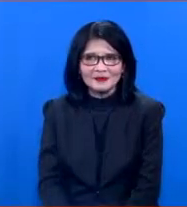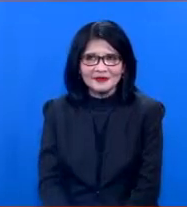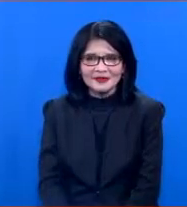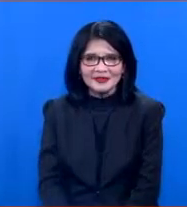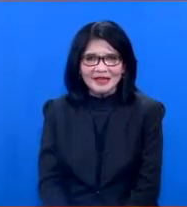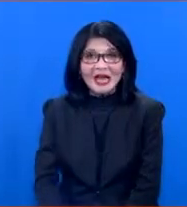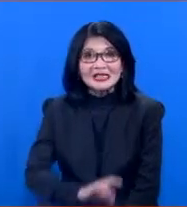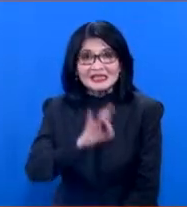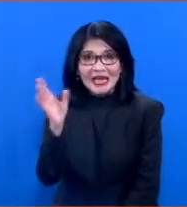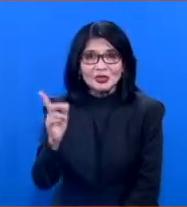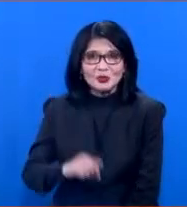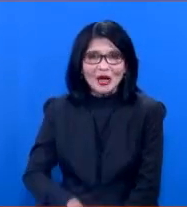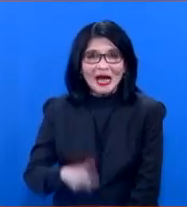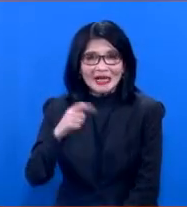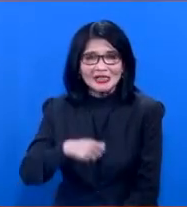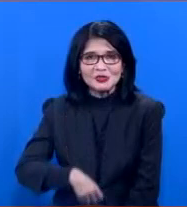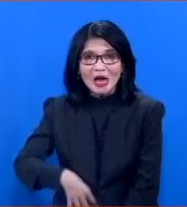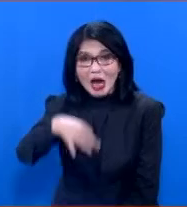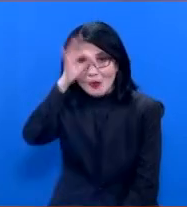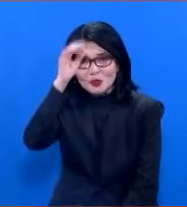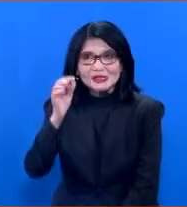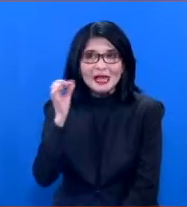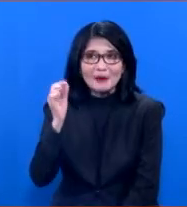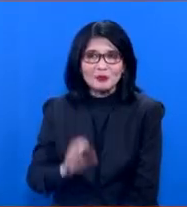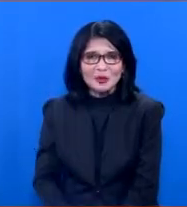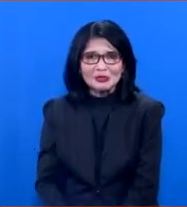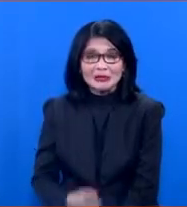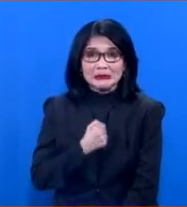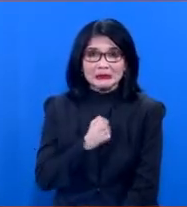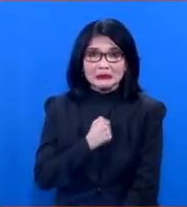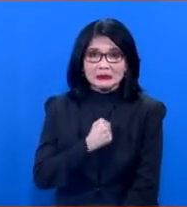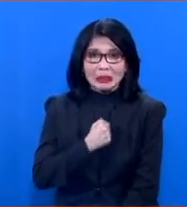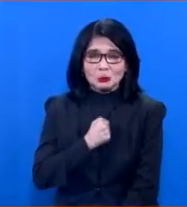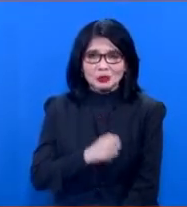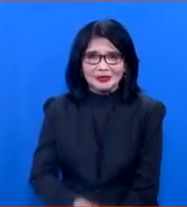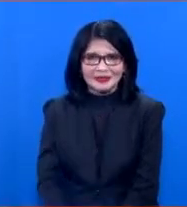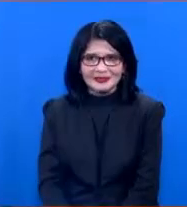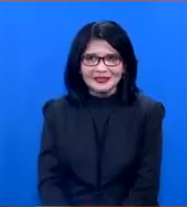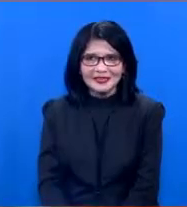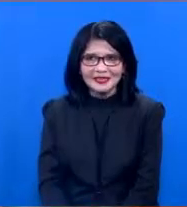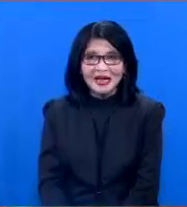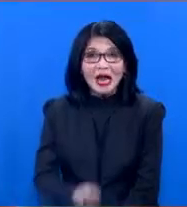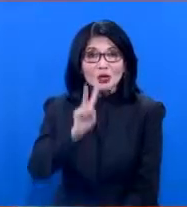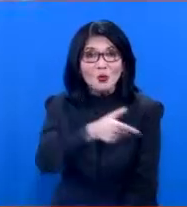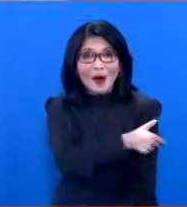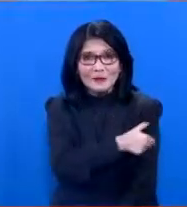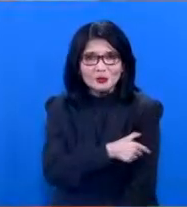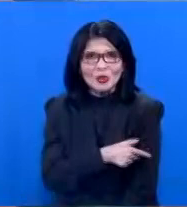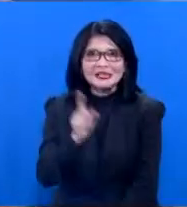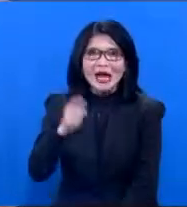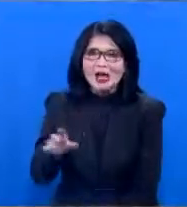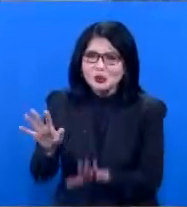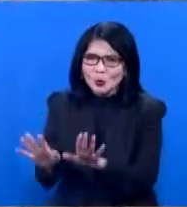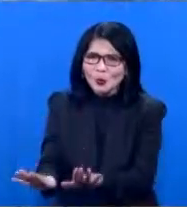AKP Didit, AKP Sri Mulyani, Kapolsek Puri, juga tampak tegang ketika menerima suntikan vaksin. Dua petugas terpaksa